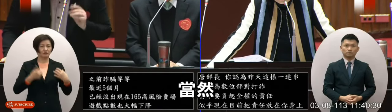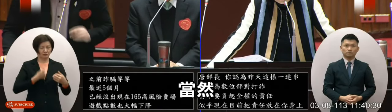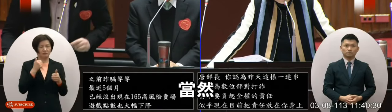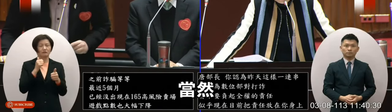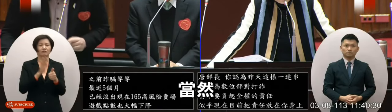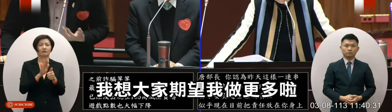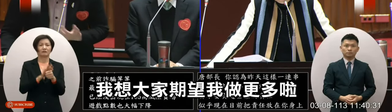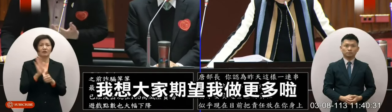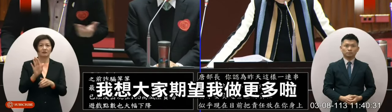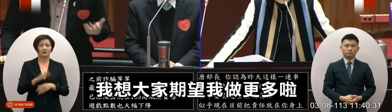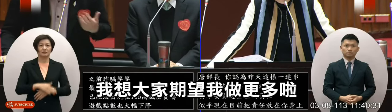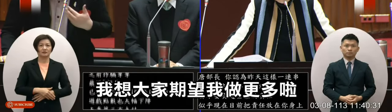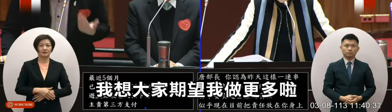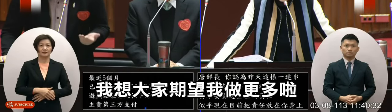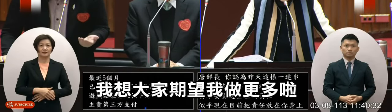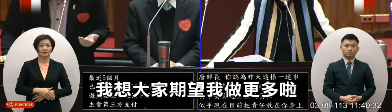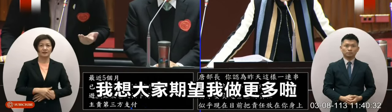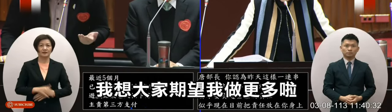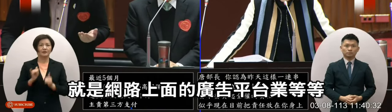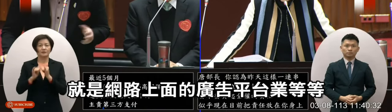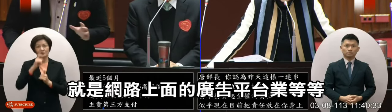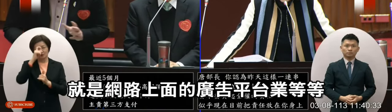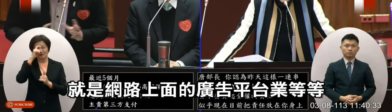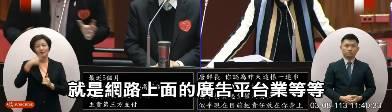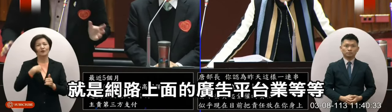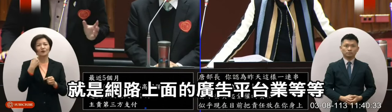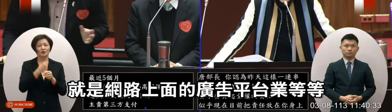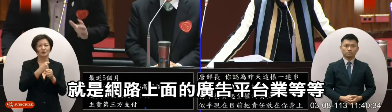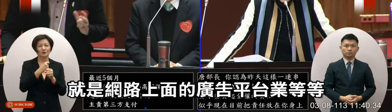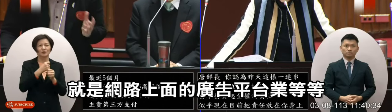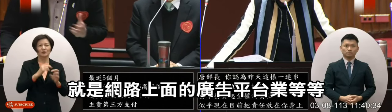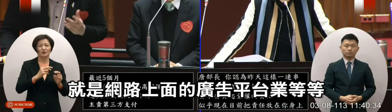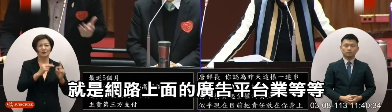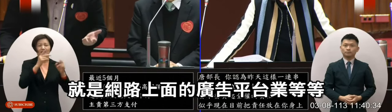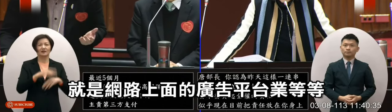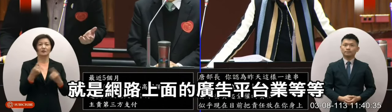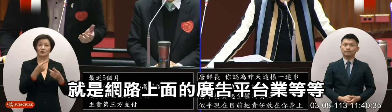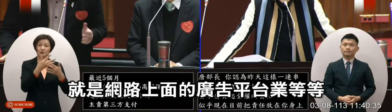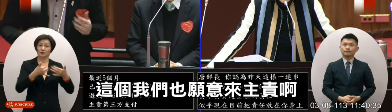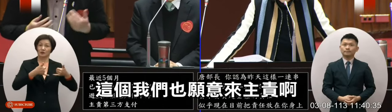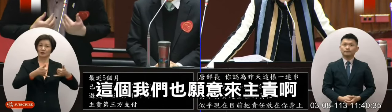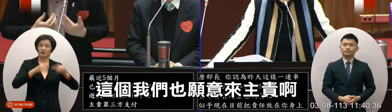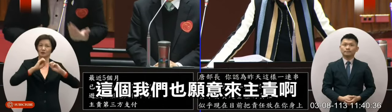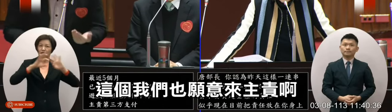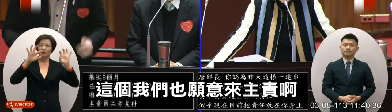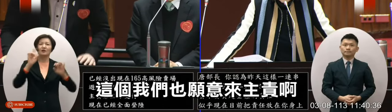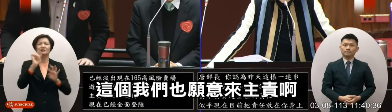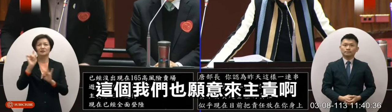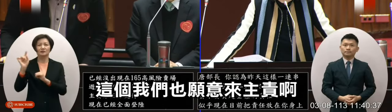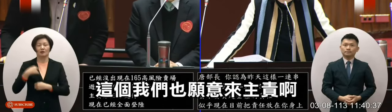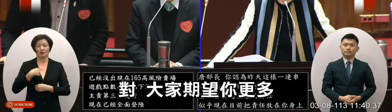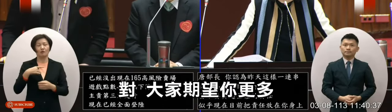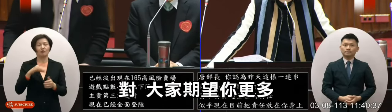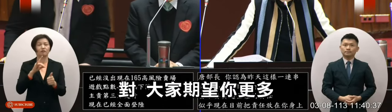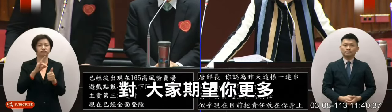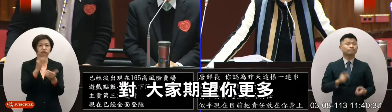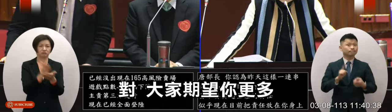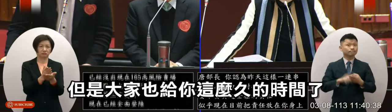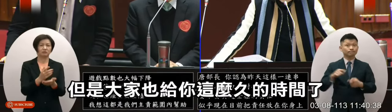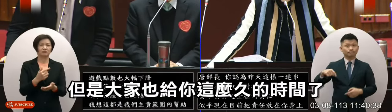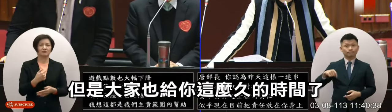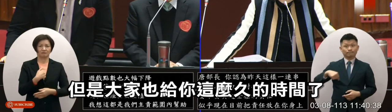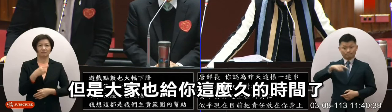当然我想大家期望我做更多了，就是网络上面的广告平台业等等，那这个我们也愿意来主责。 对，大家期